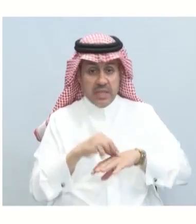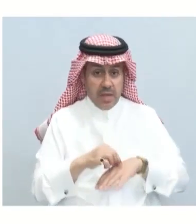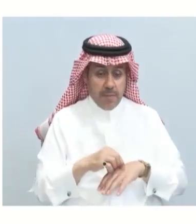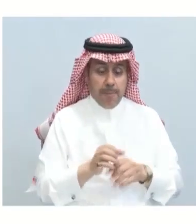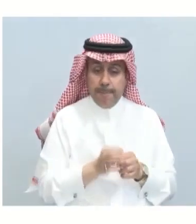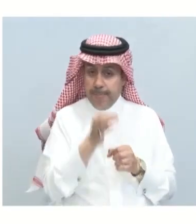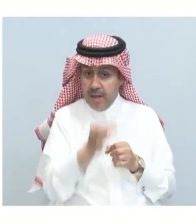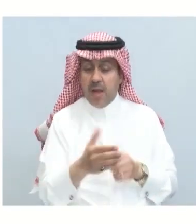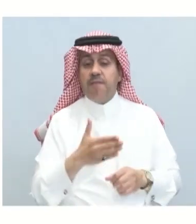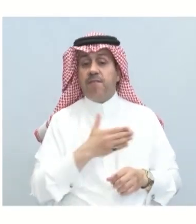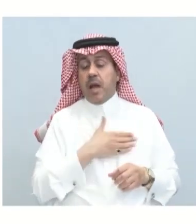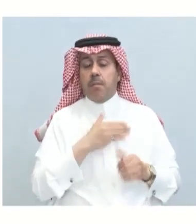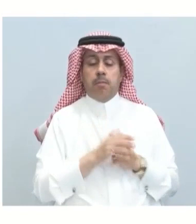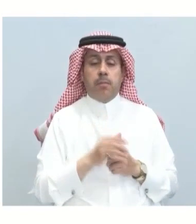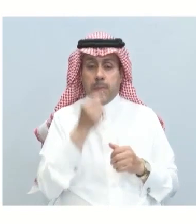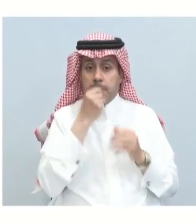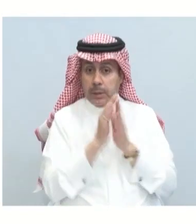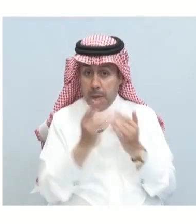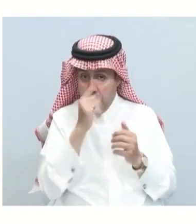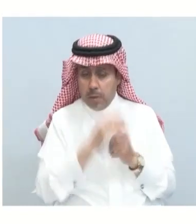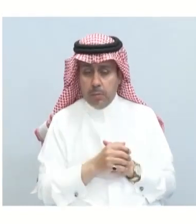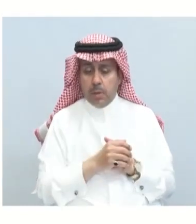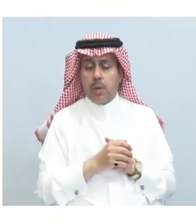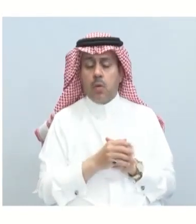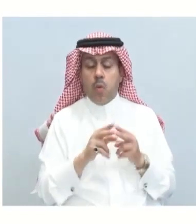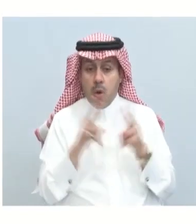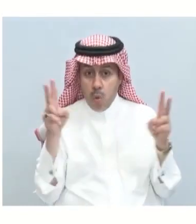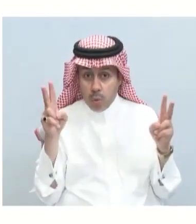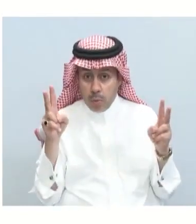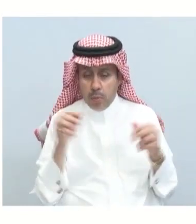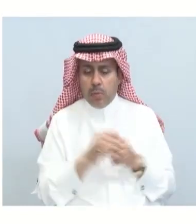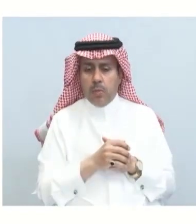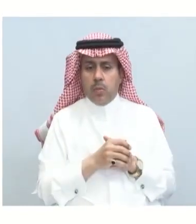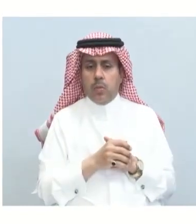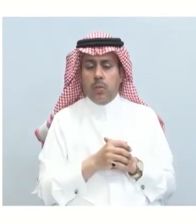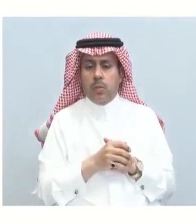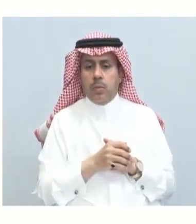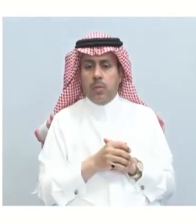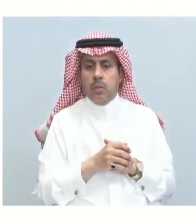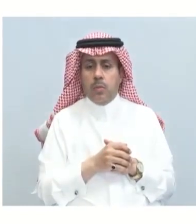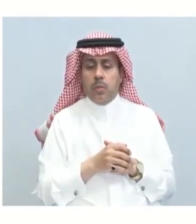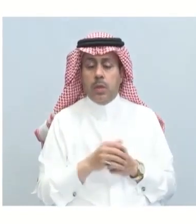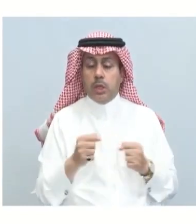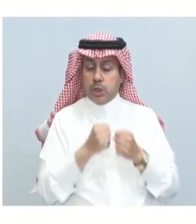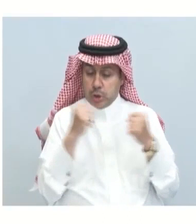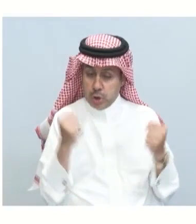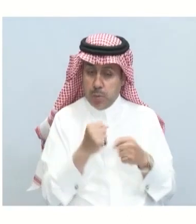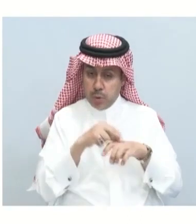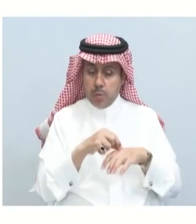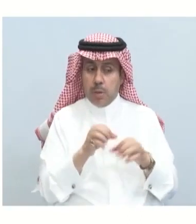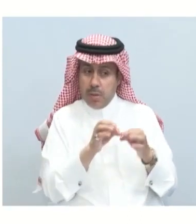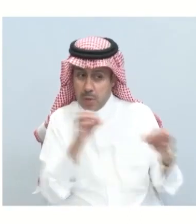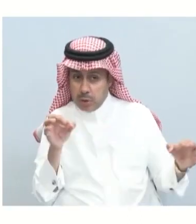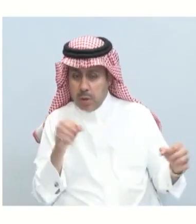يضع في هذا قلب كتاب الله جل وعلا وهو النور المبين فلذلك الانسان يحرص على البعد عن